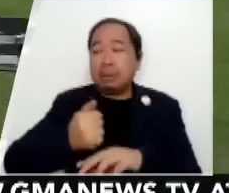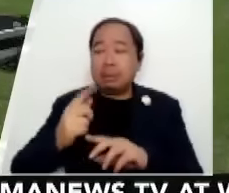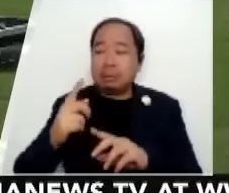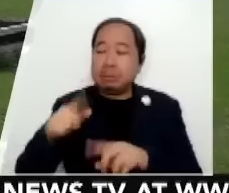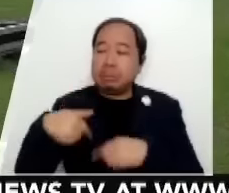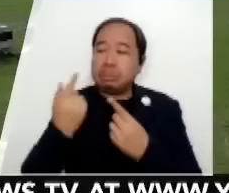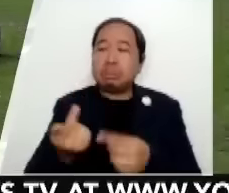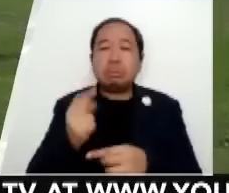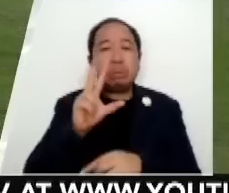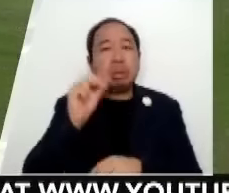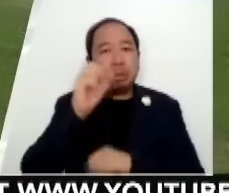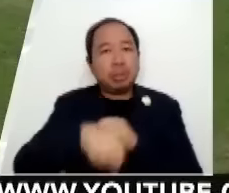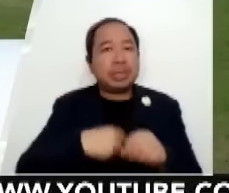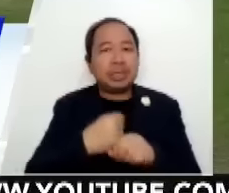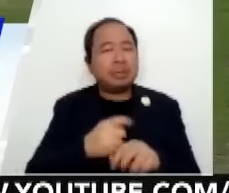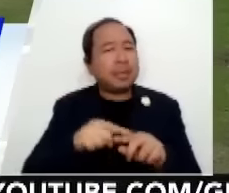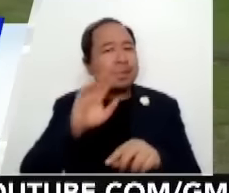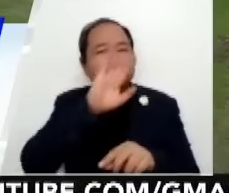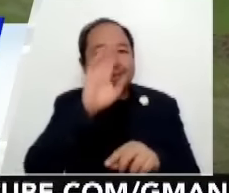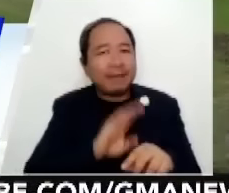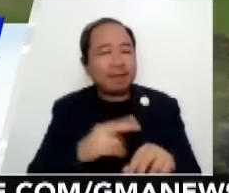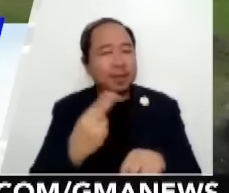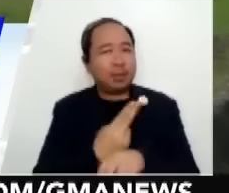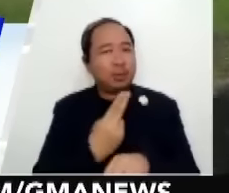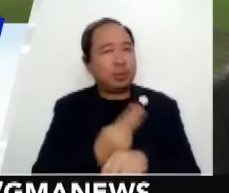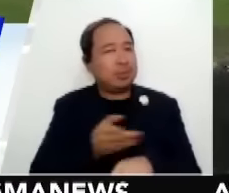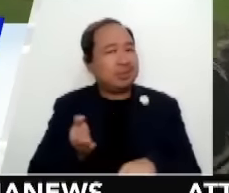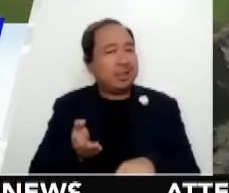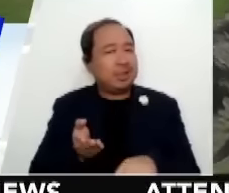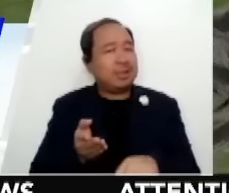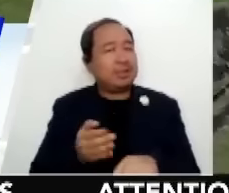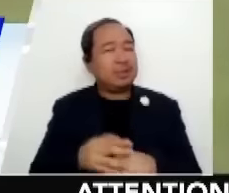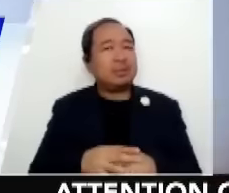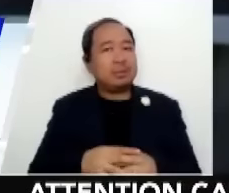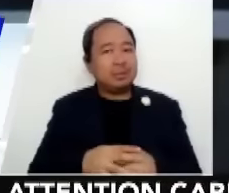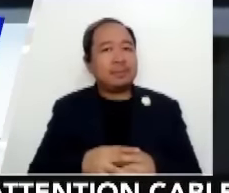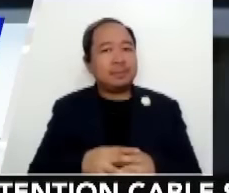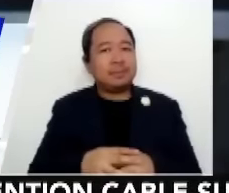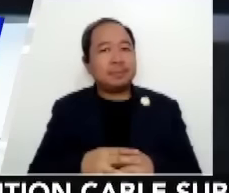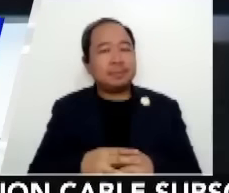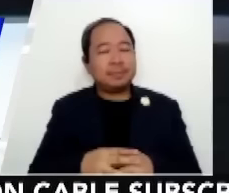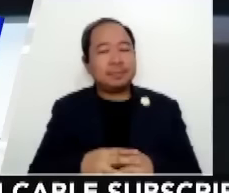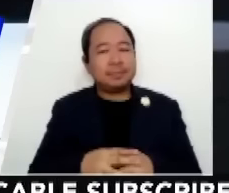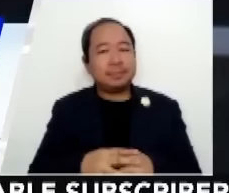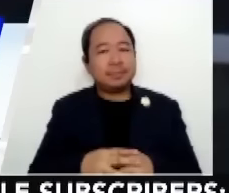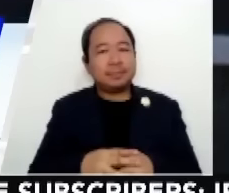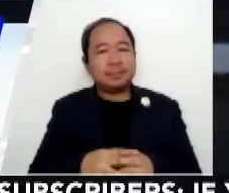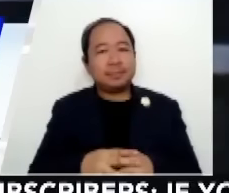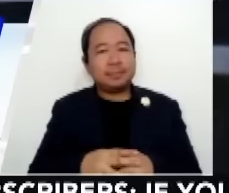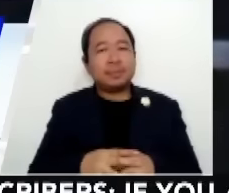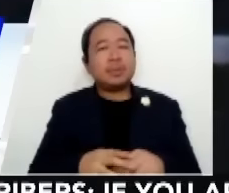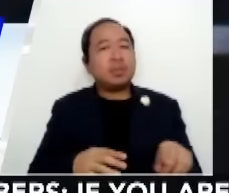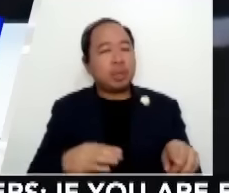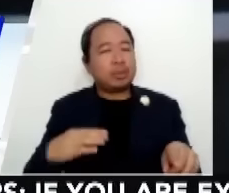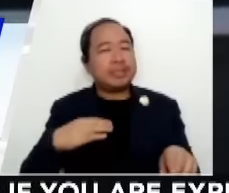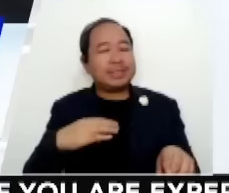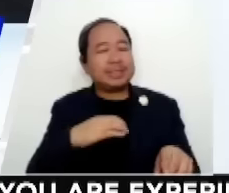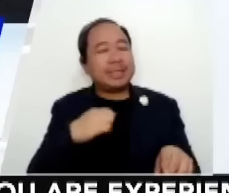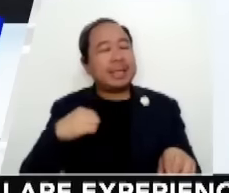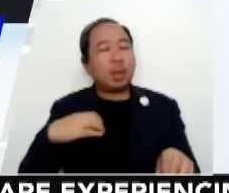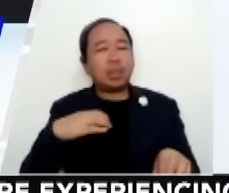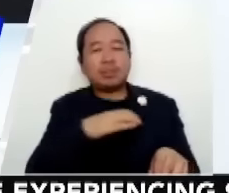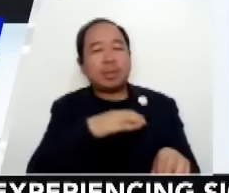niminsan hindi pa ito nagagamit hanggang ngayon. Si Kowangko ang chairperson ng binuong